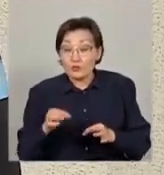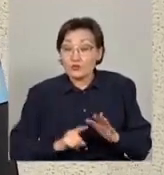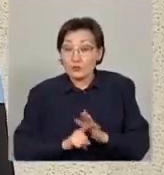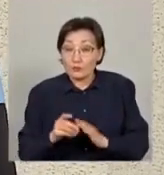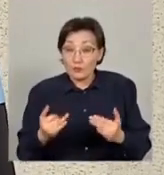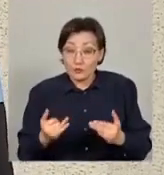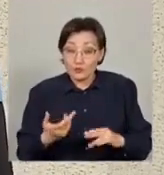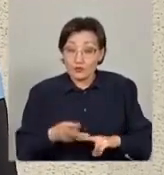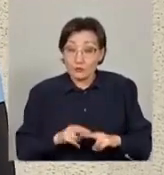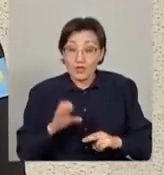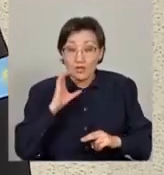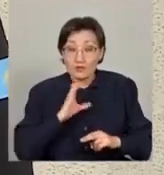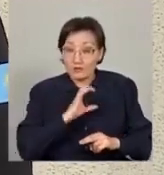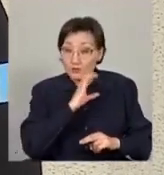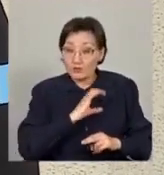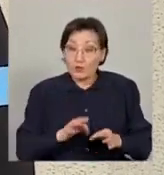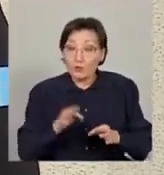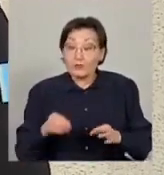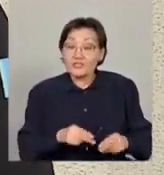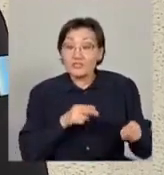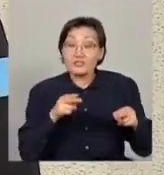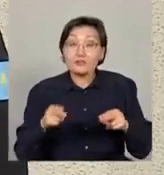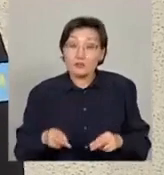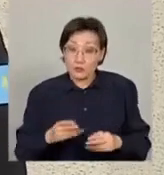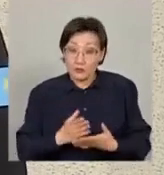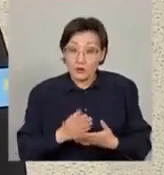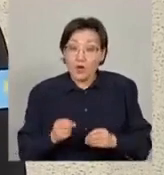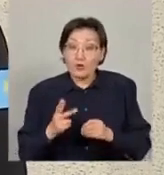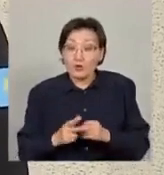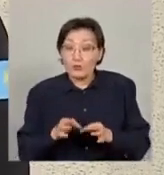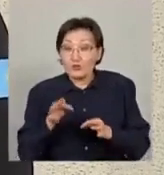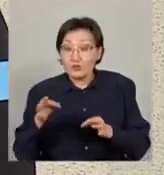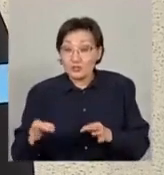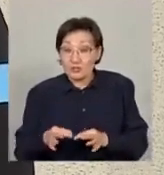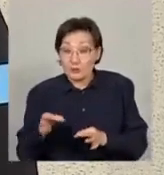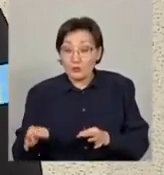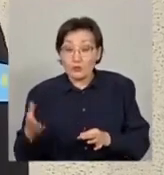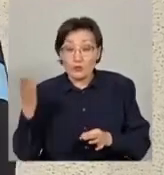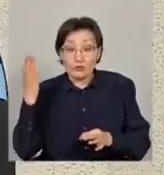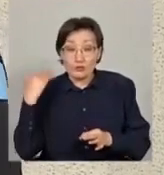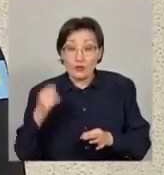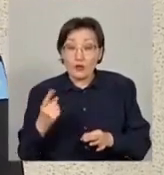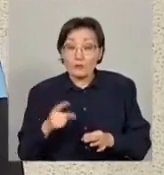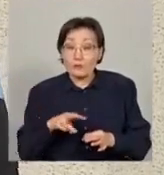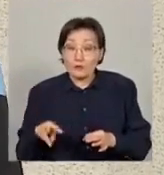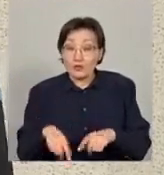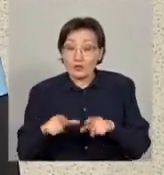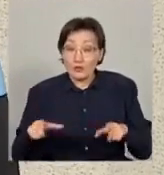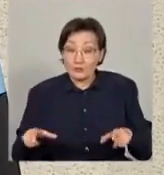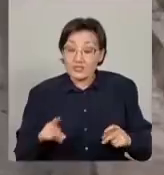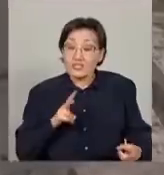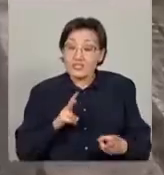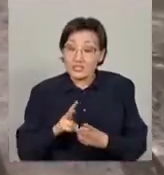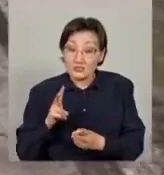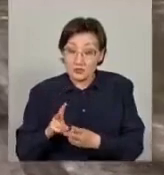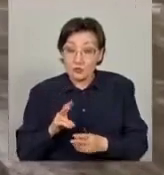бүгін осы солтүстік өңірге келіп тұрмыз. Осы 13 өңірде өткенде біз 1 миллион адаммен астам